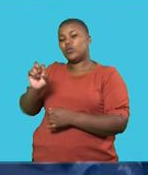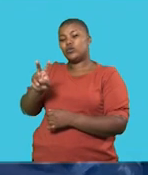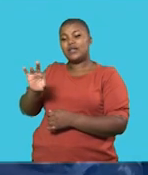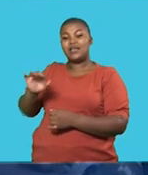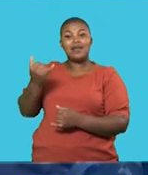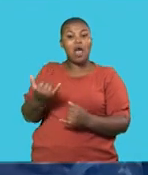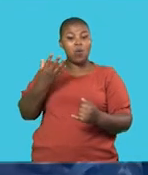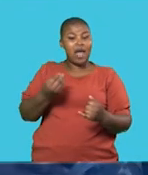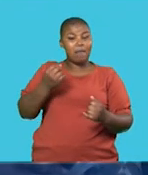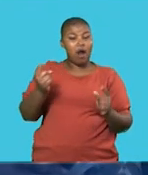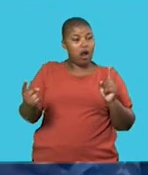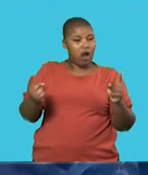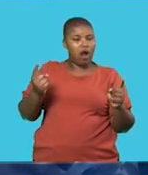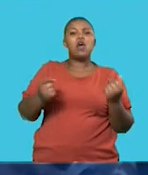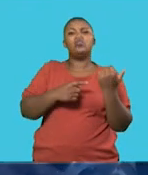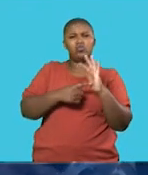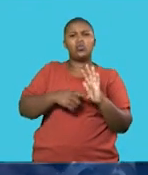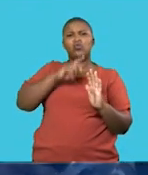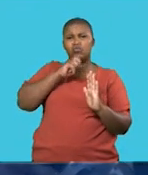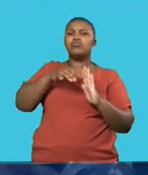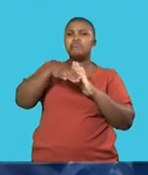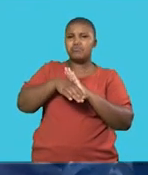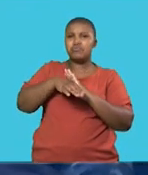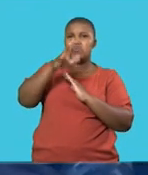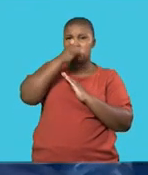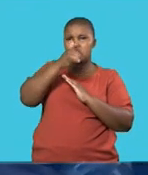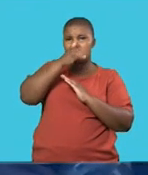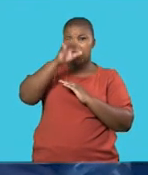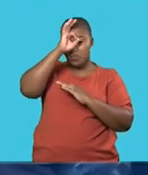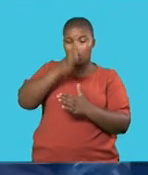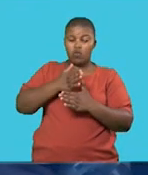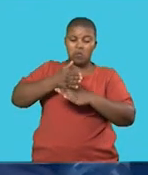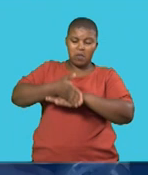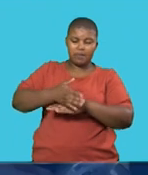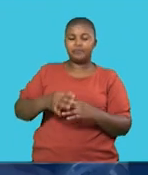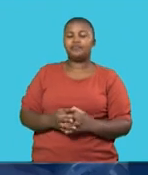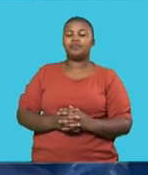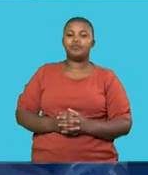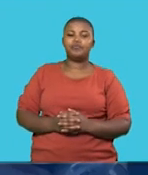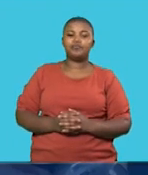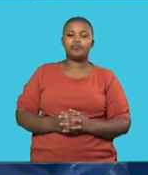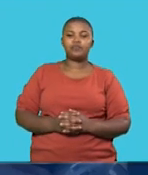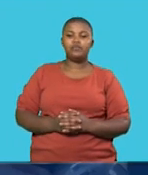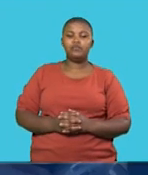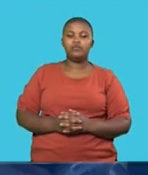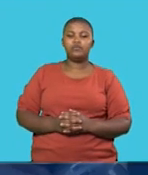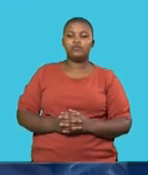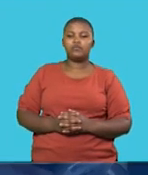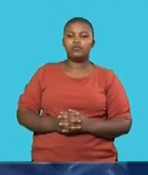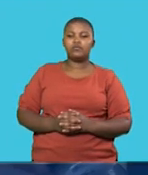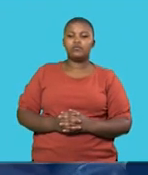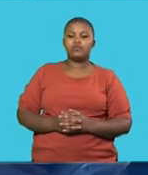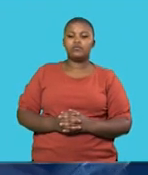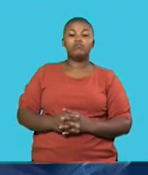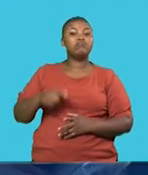izibalo zikhombisa ukwehla kakhulu ethi lokho kusho wona umsebenzi omkhulu owenziwa amaphoyisa. We appreciate and celebrate that we have reduced